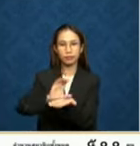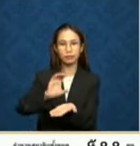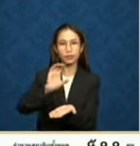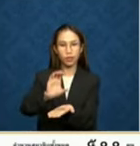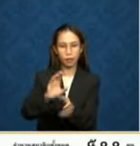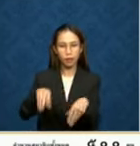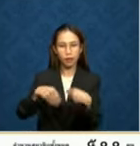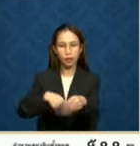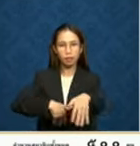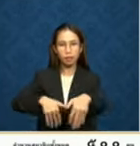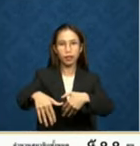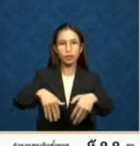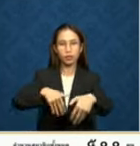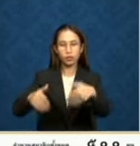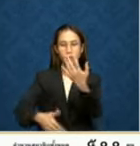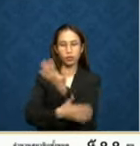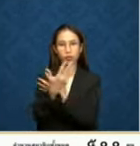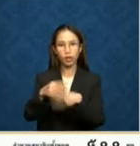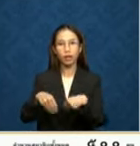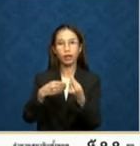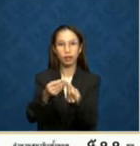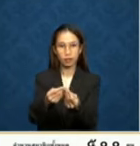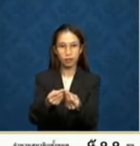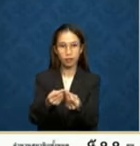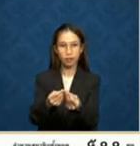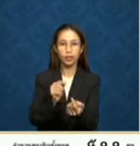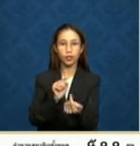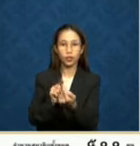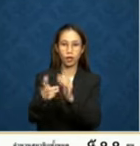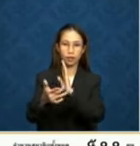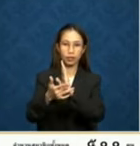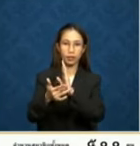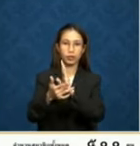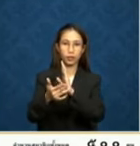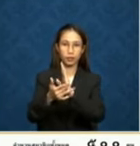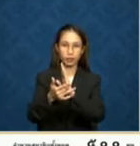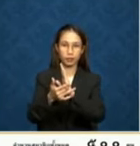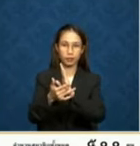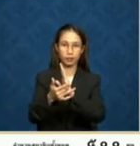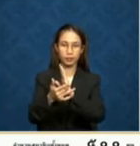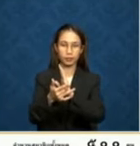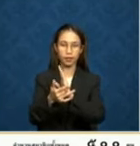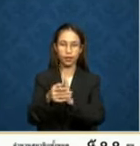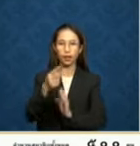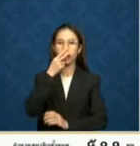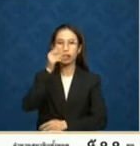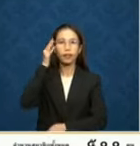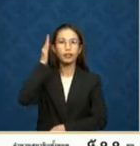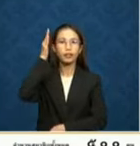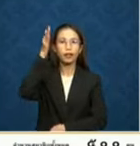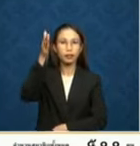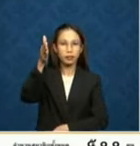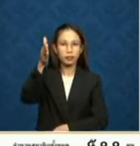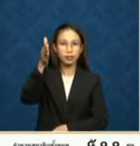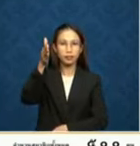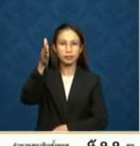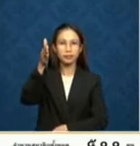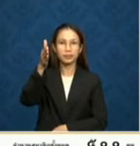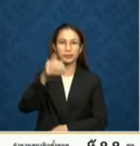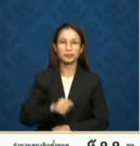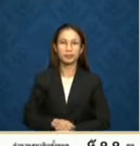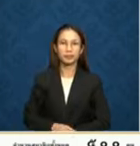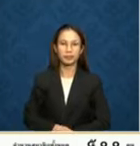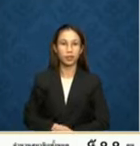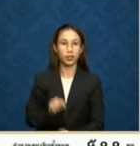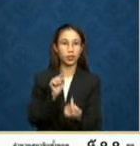ทำใหประชาชนได้รับอกาสถ้พูดถงเทคโโยีดจิuficalที่จะเป็โอกาสแหงนาคตก็คงเป็นอะไรไปไม่ได้นอก